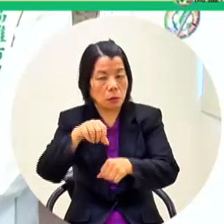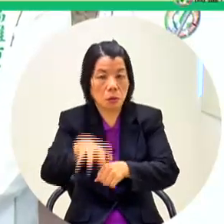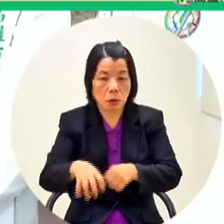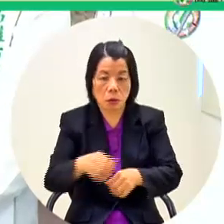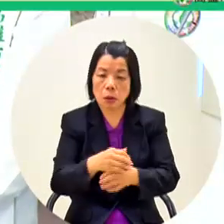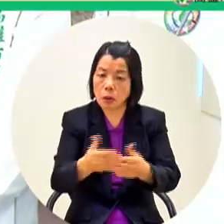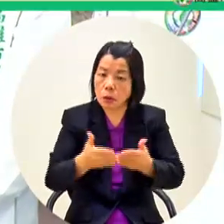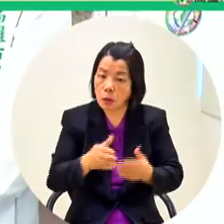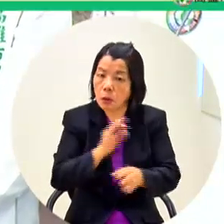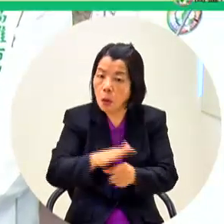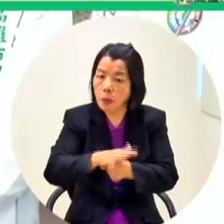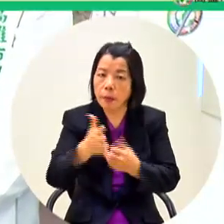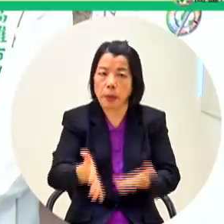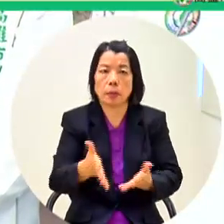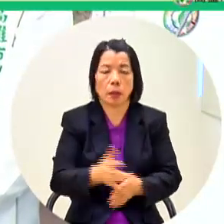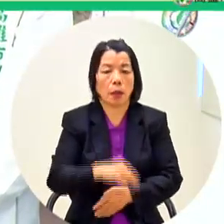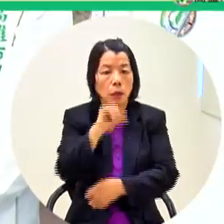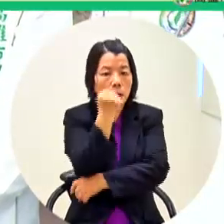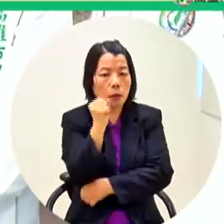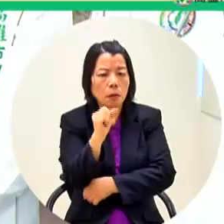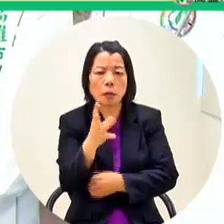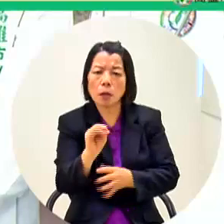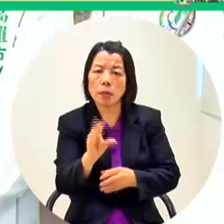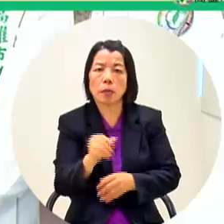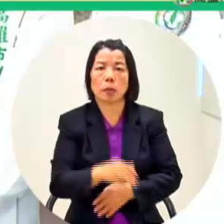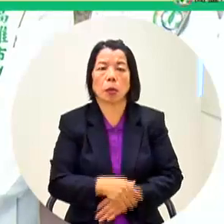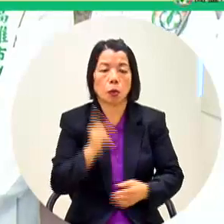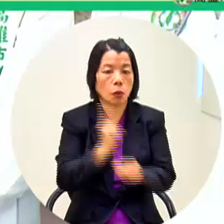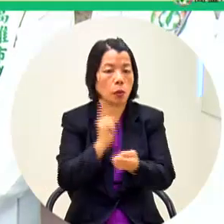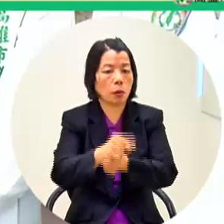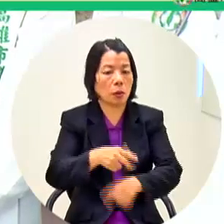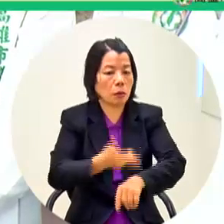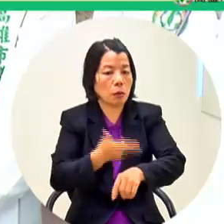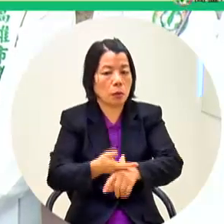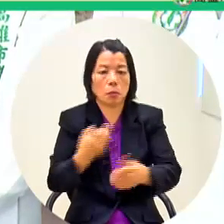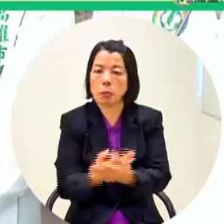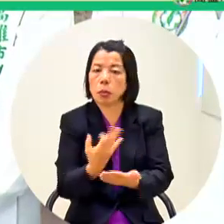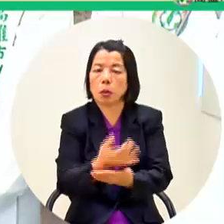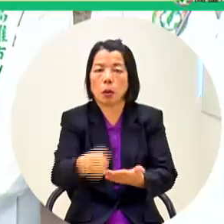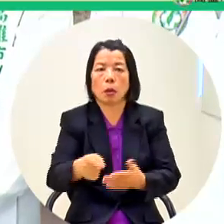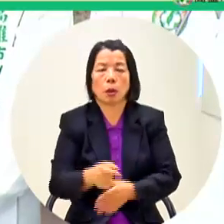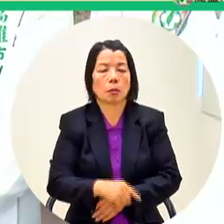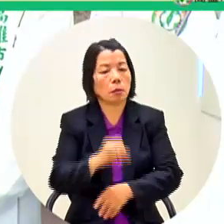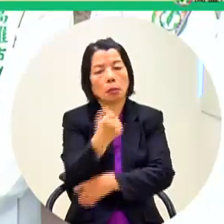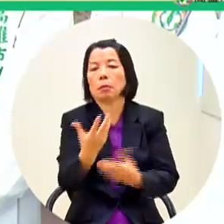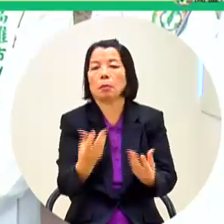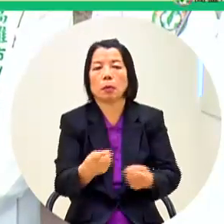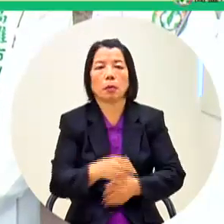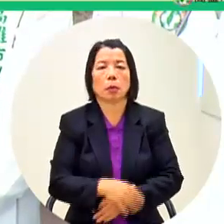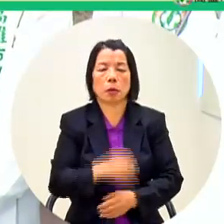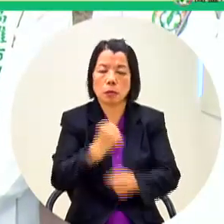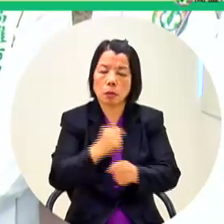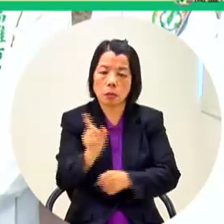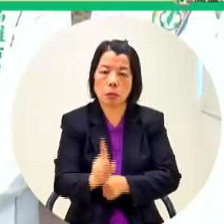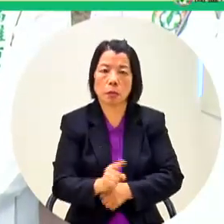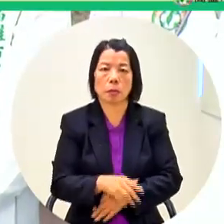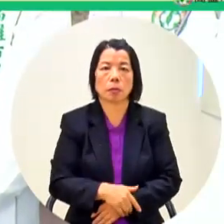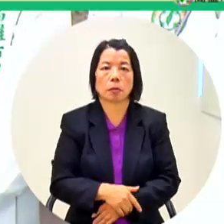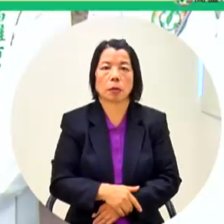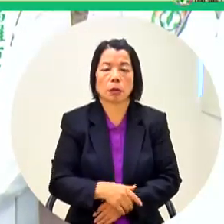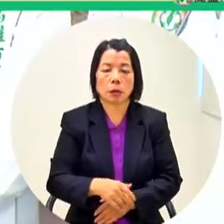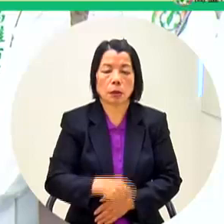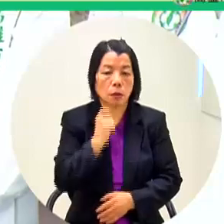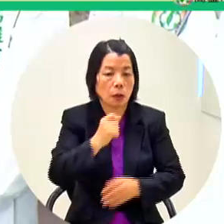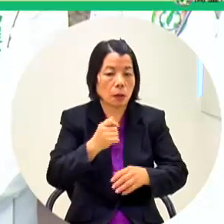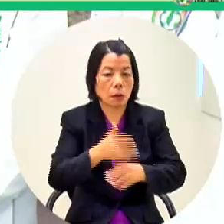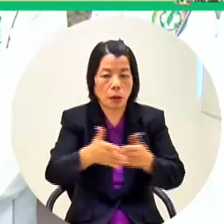第二个，有没有意义？如果这些技术能力达不到，也没有意义，你要做什么？难道要像民